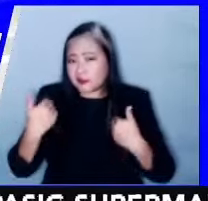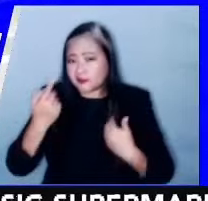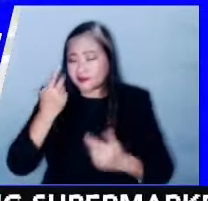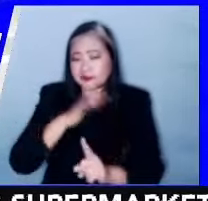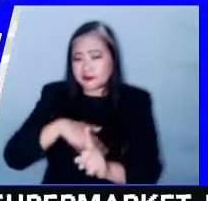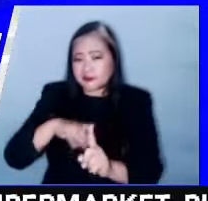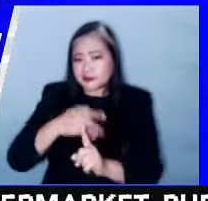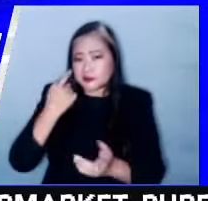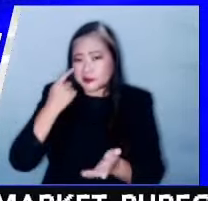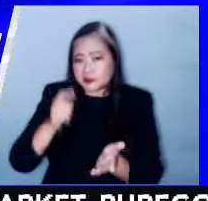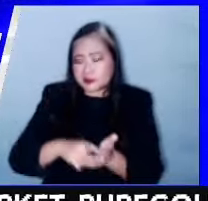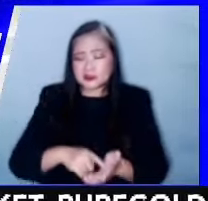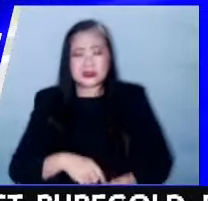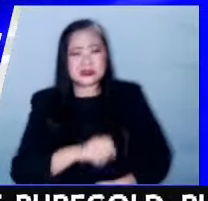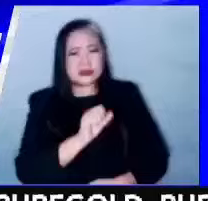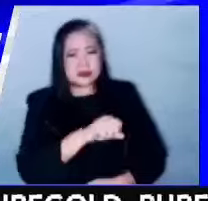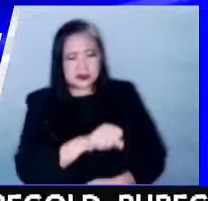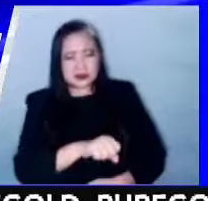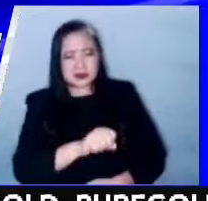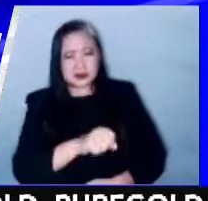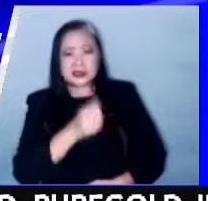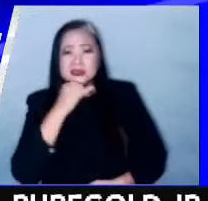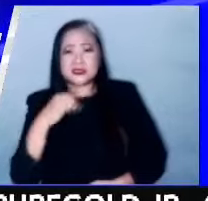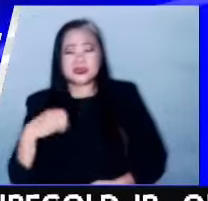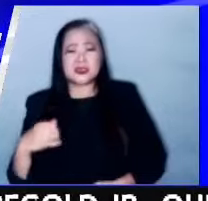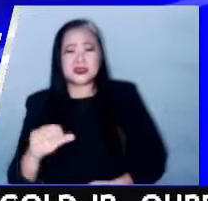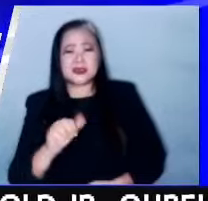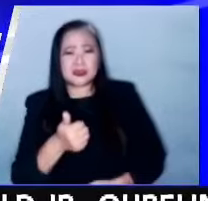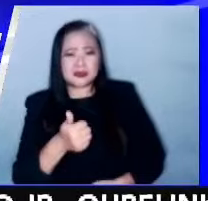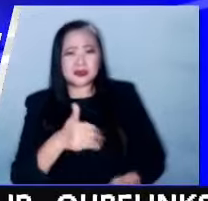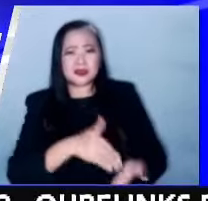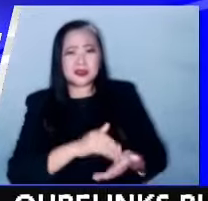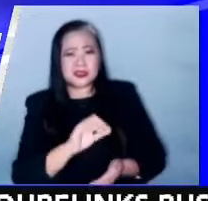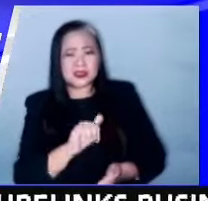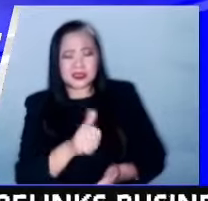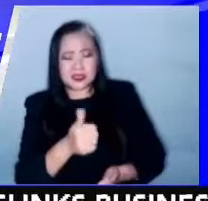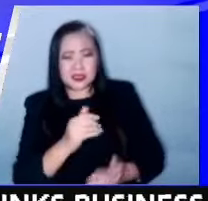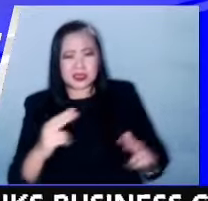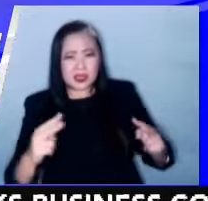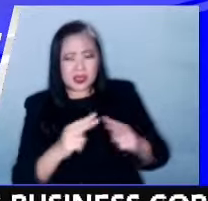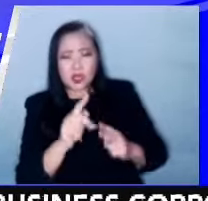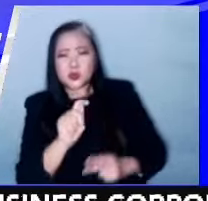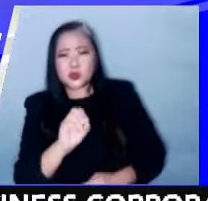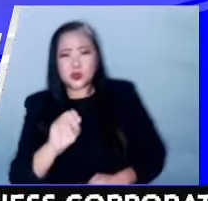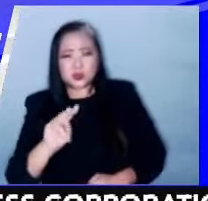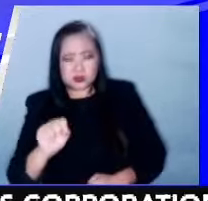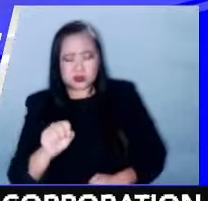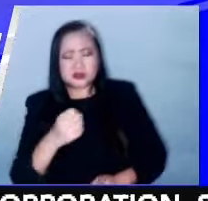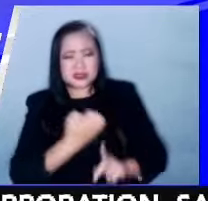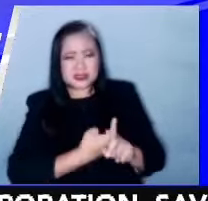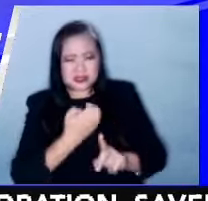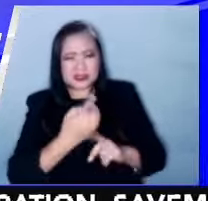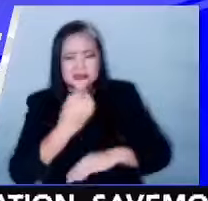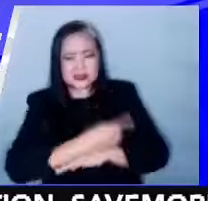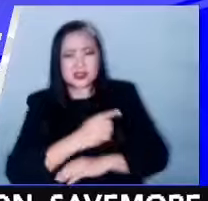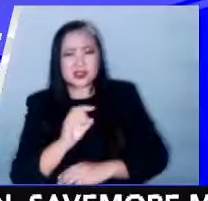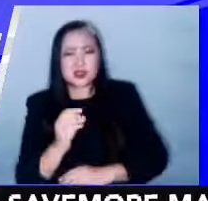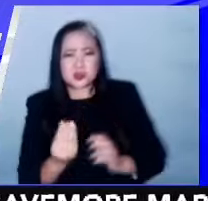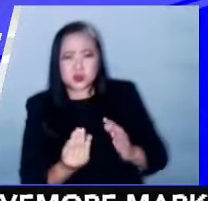kahapon nakapagtala tayo ng 10,800 TS per day of sulfur dioxide Ah mas mababa ito kaysa